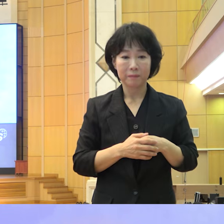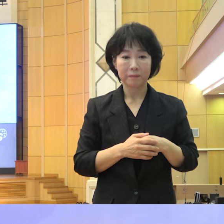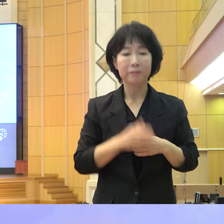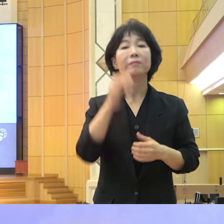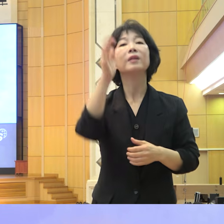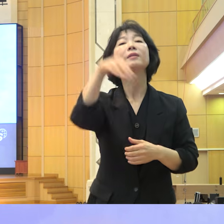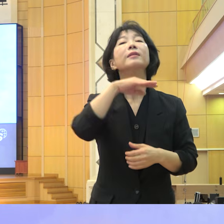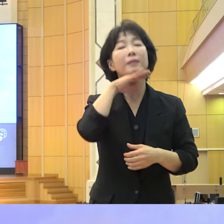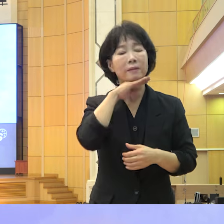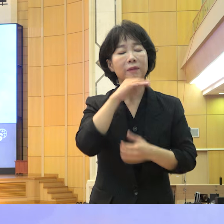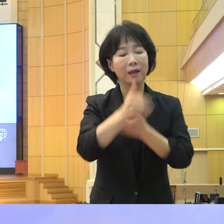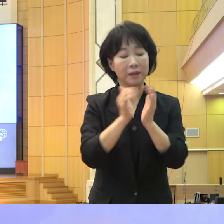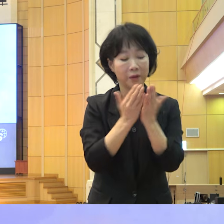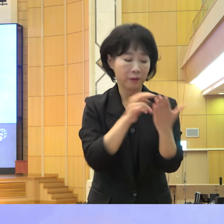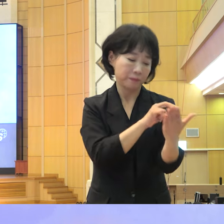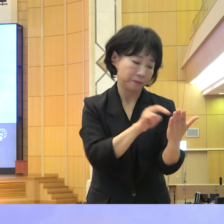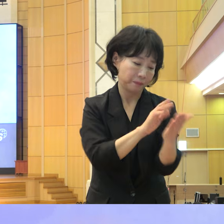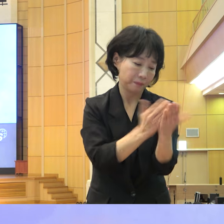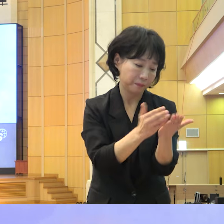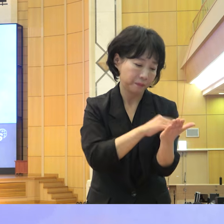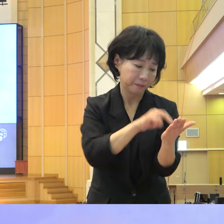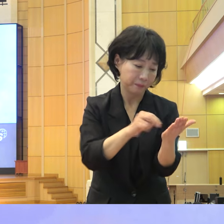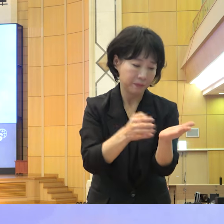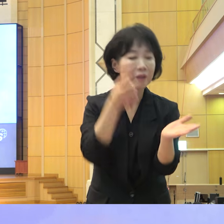성경을 내가 찾아서 보여주면서